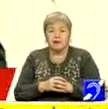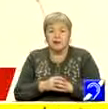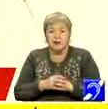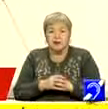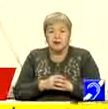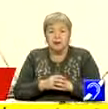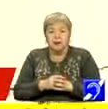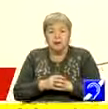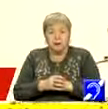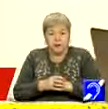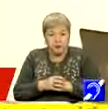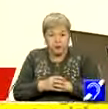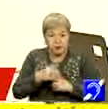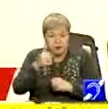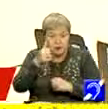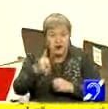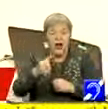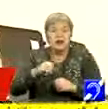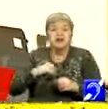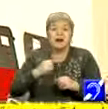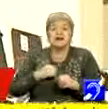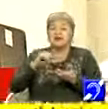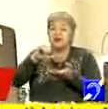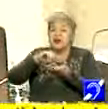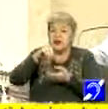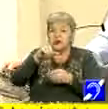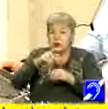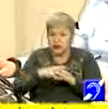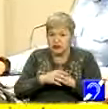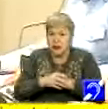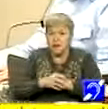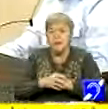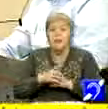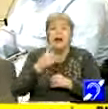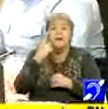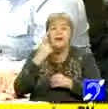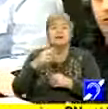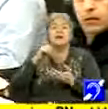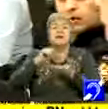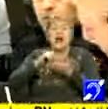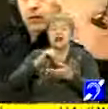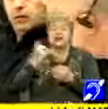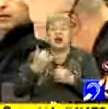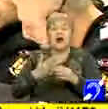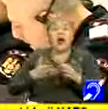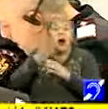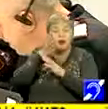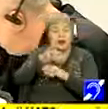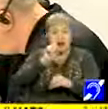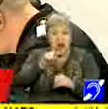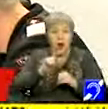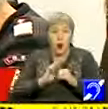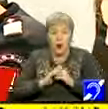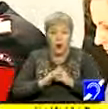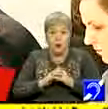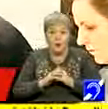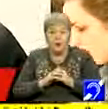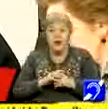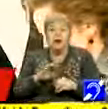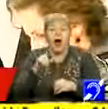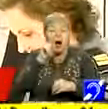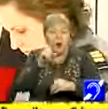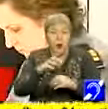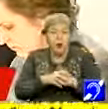Bună ziua, trebuie să spunem că, într-adevăr, ne aflăm la acest centru și suntem primii care au reușit să intrăm aici și sunt